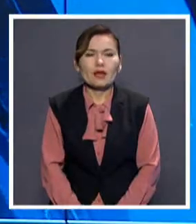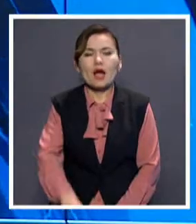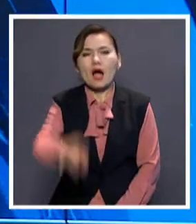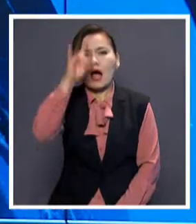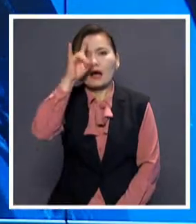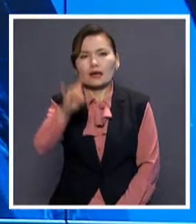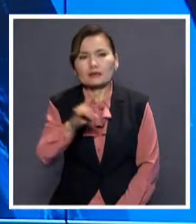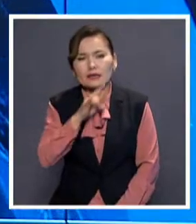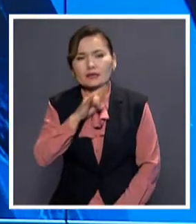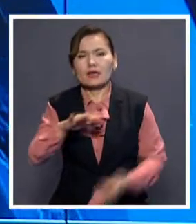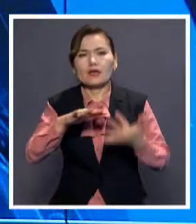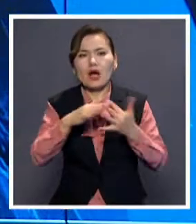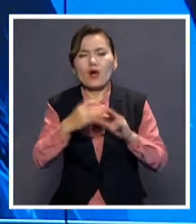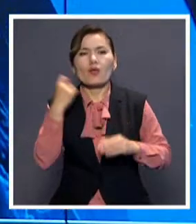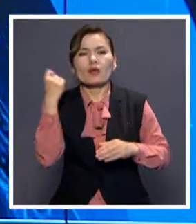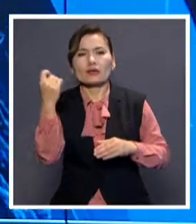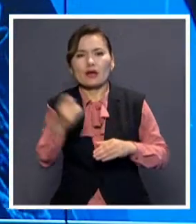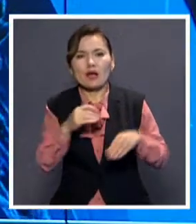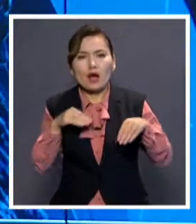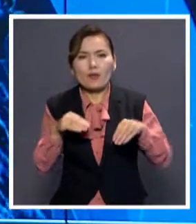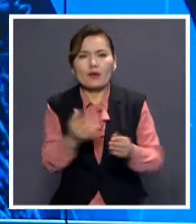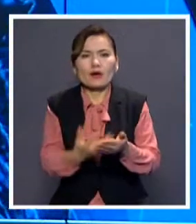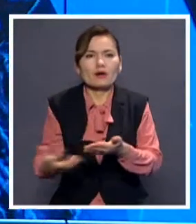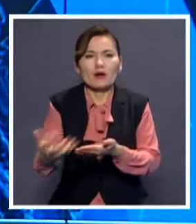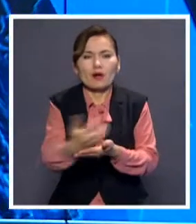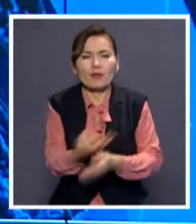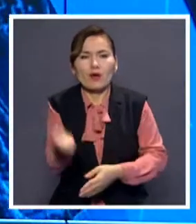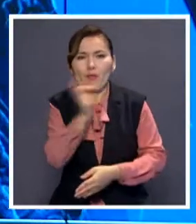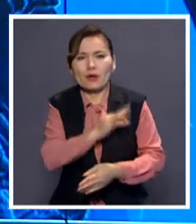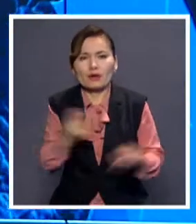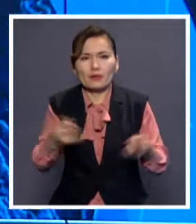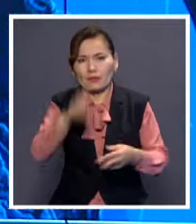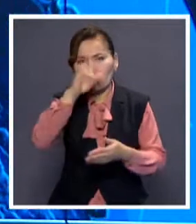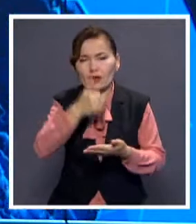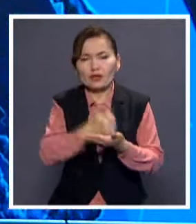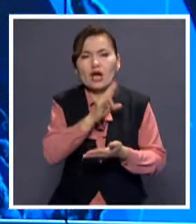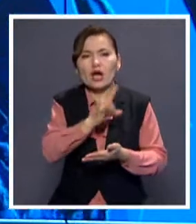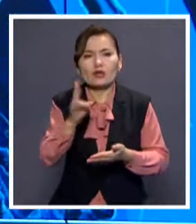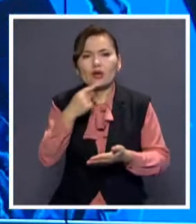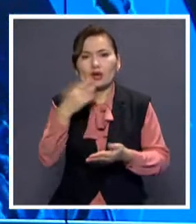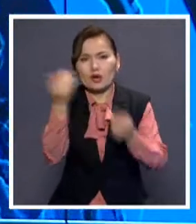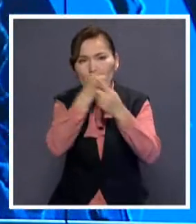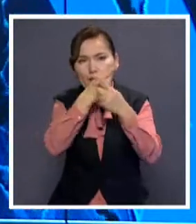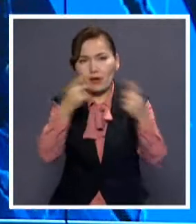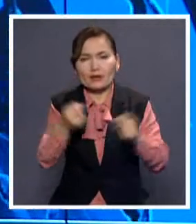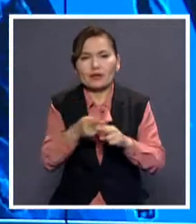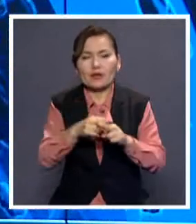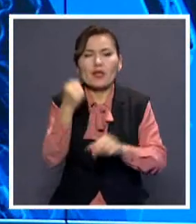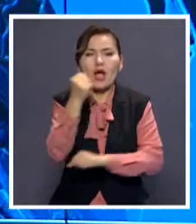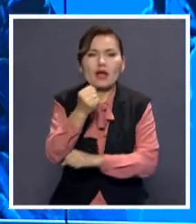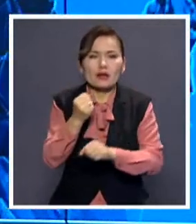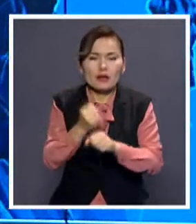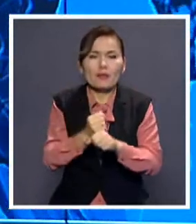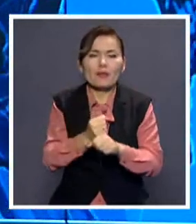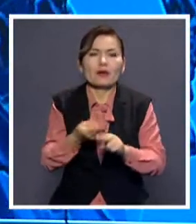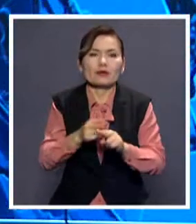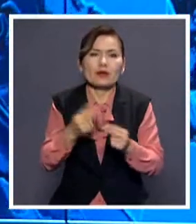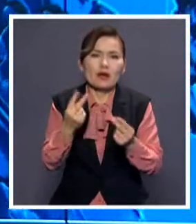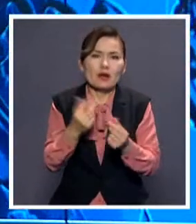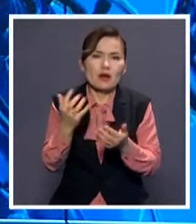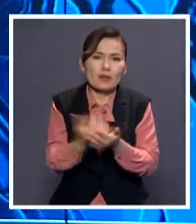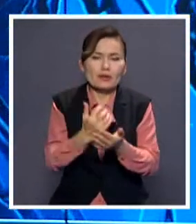Еліміздің агроөнеркәсіп кешенінің мүмкіндіктерін барынша пайдалану керек. Мемлекет басшысы жолдауда саладағы еңбек өнімділігін 2023